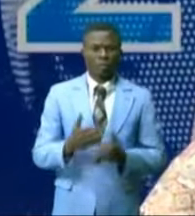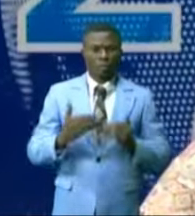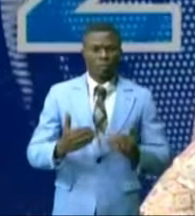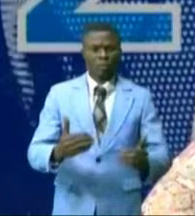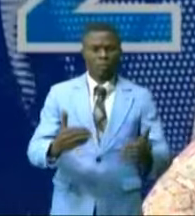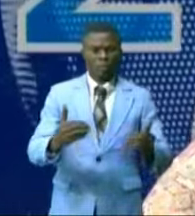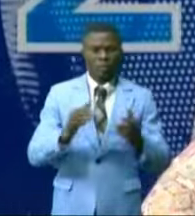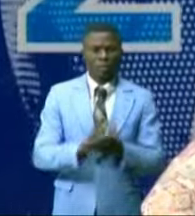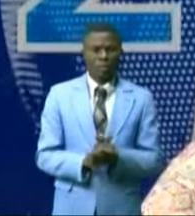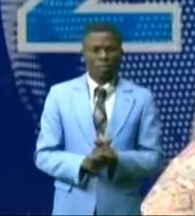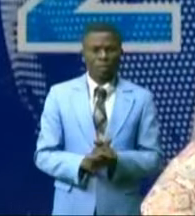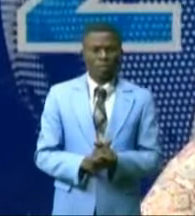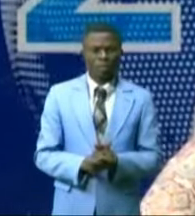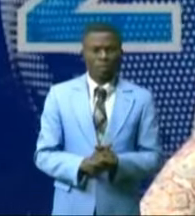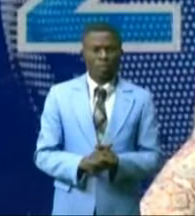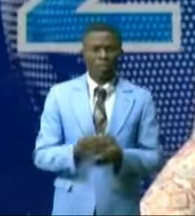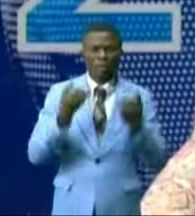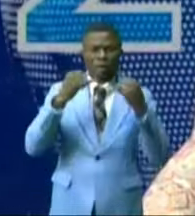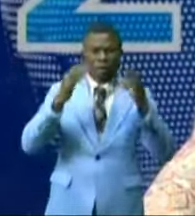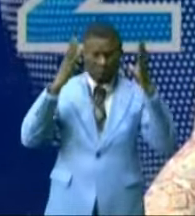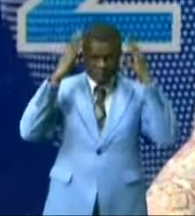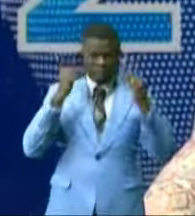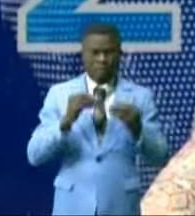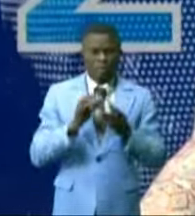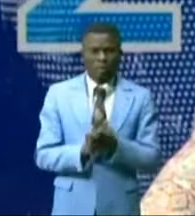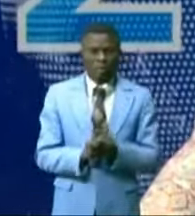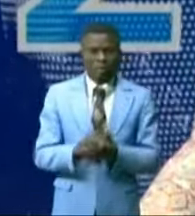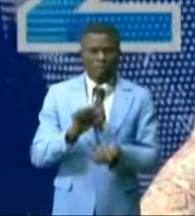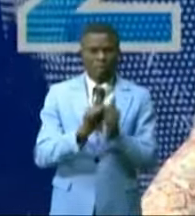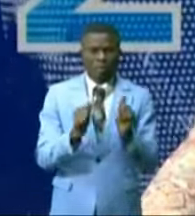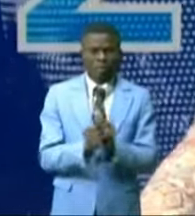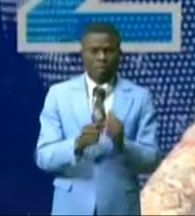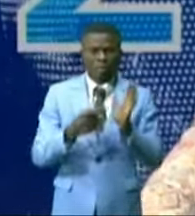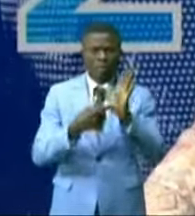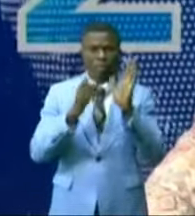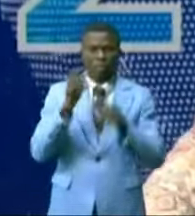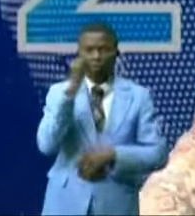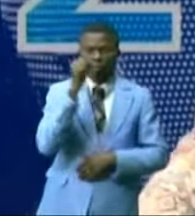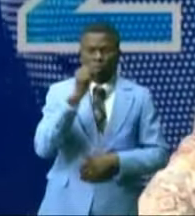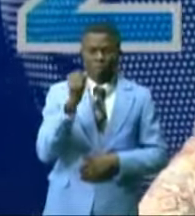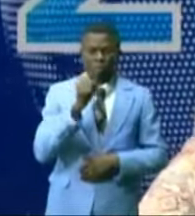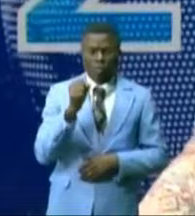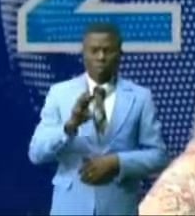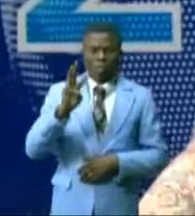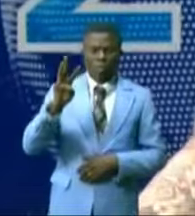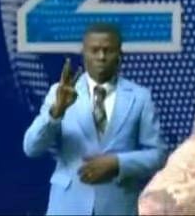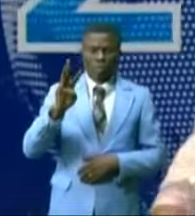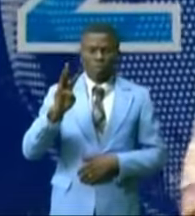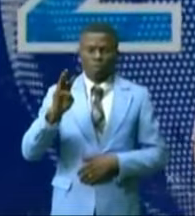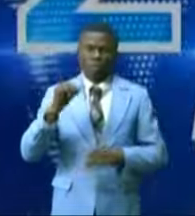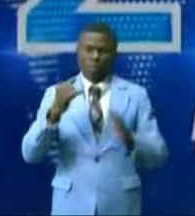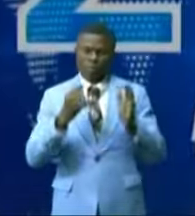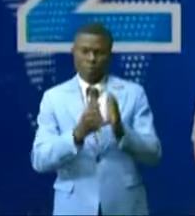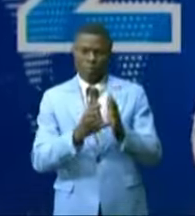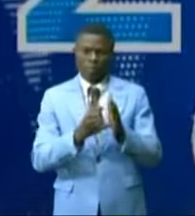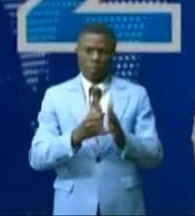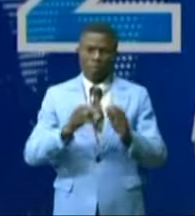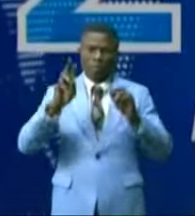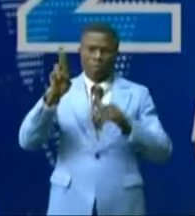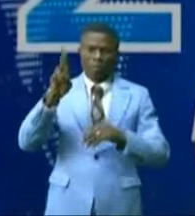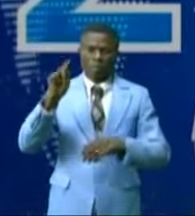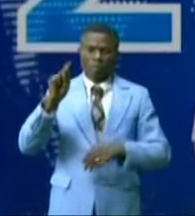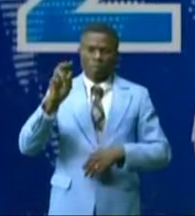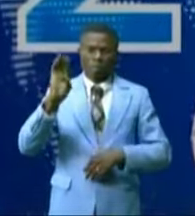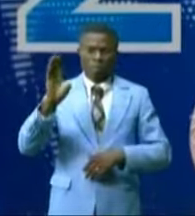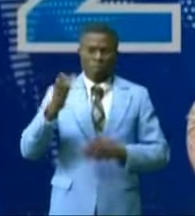Suivre à cette page triste, Serge Sula Masula, présentateur vedette de l'émission Week-end en bonne compagnie à la radio